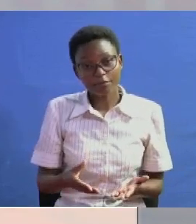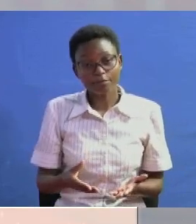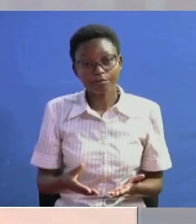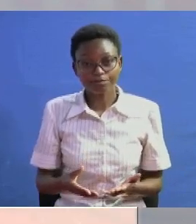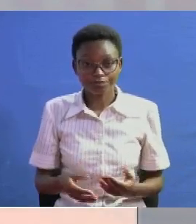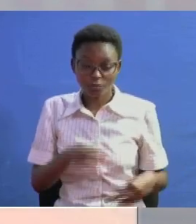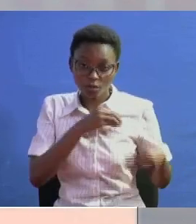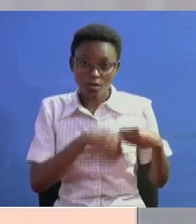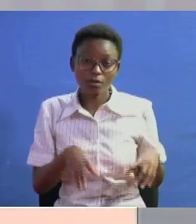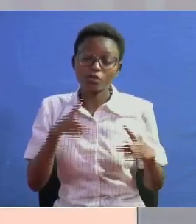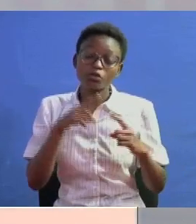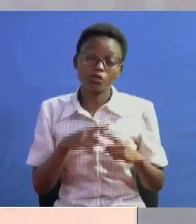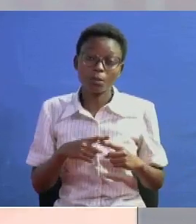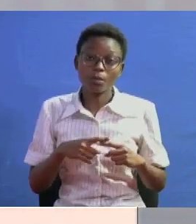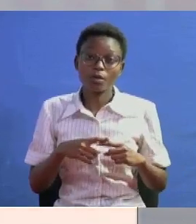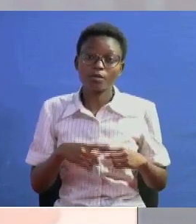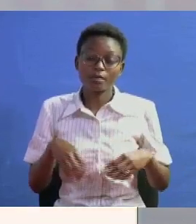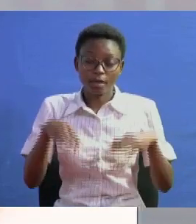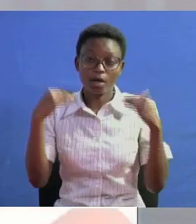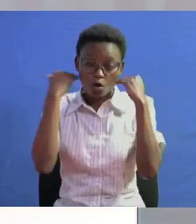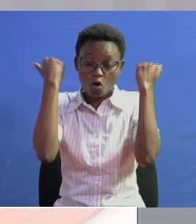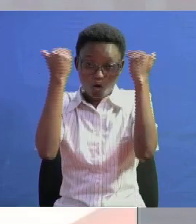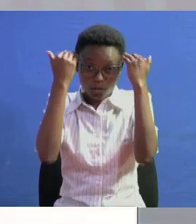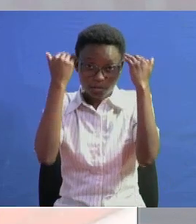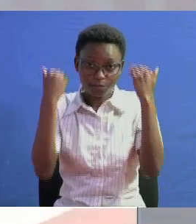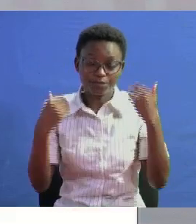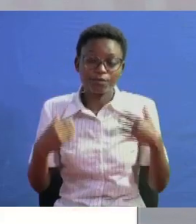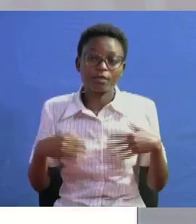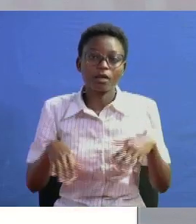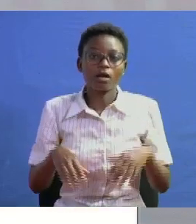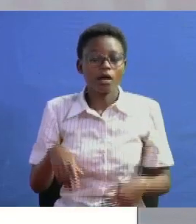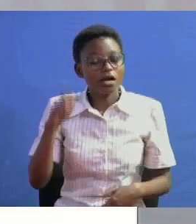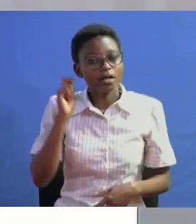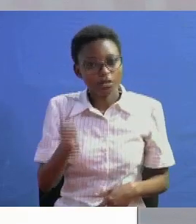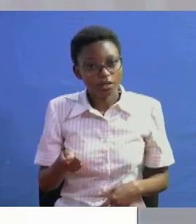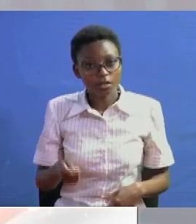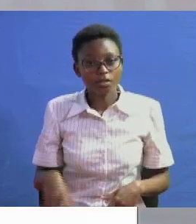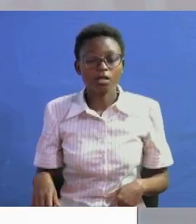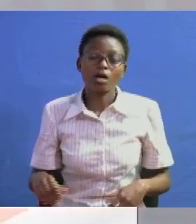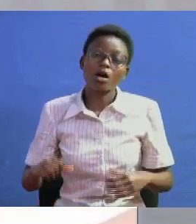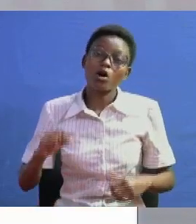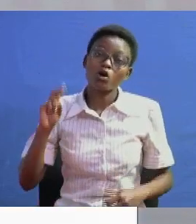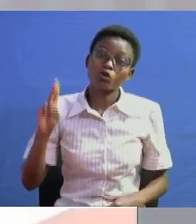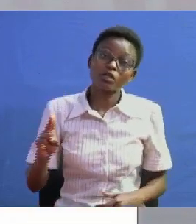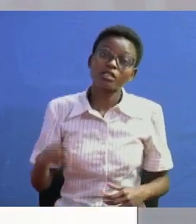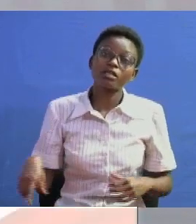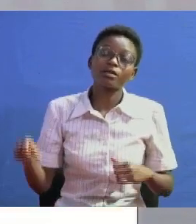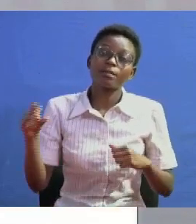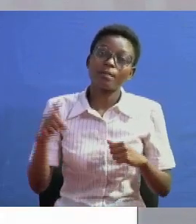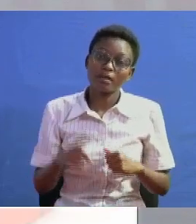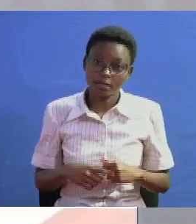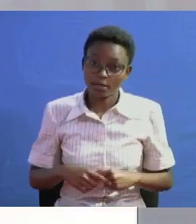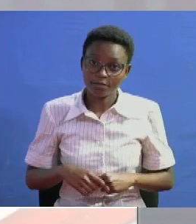kufuatia ahadi za serikali kwa mahakama za kuajiriwa kwa majaji 25 wa mahakama kuu na majaji 11